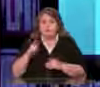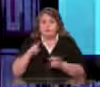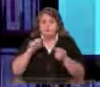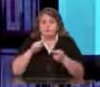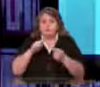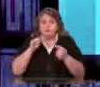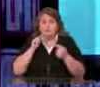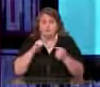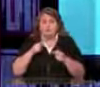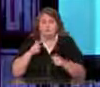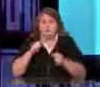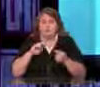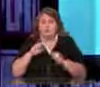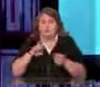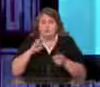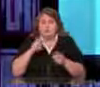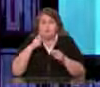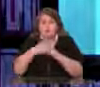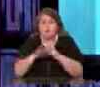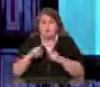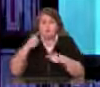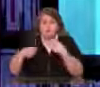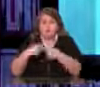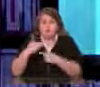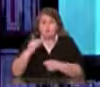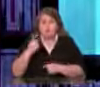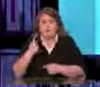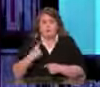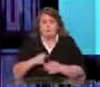признак, не проявляющийся признак поколения F1.